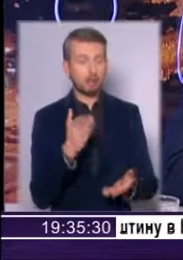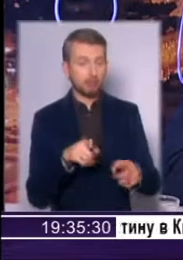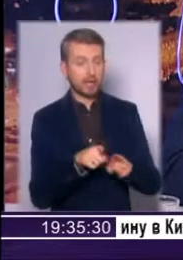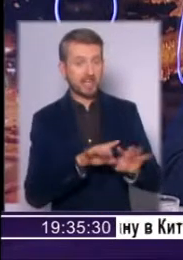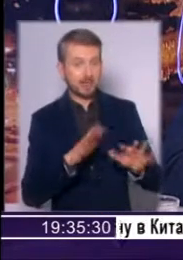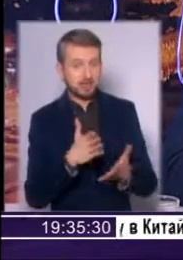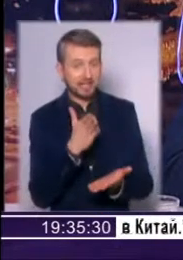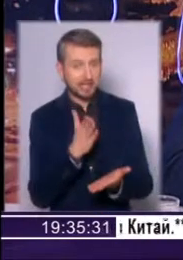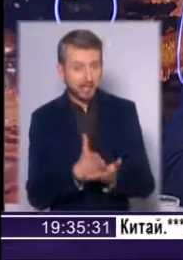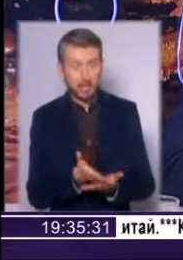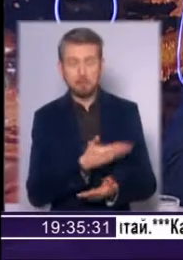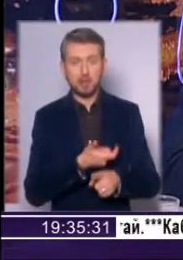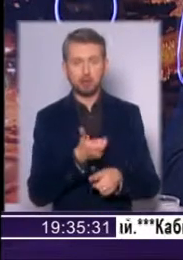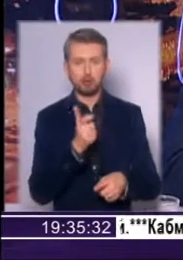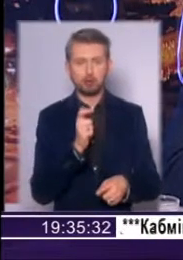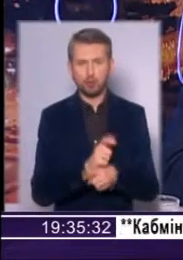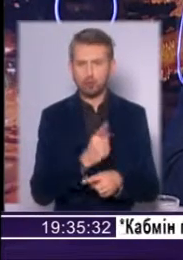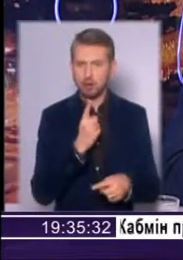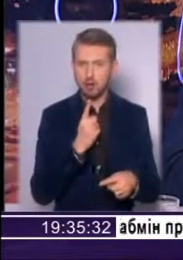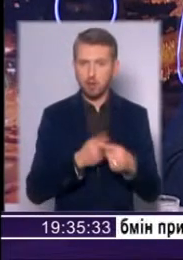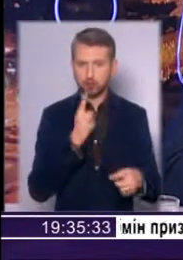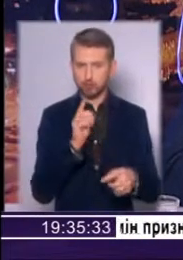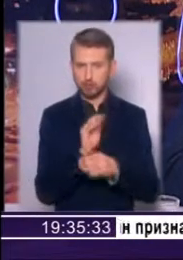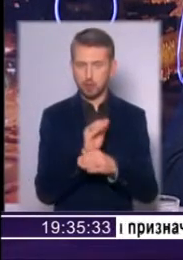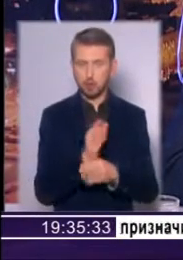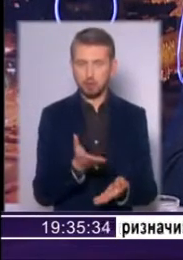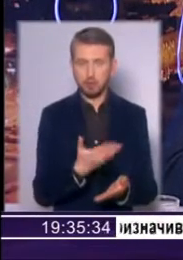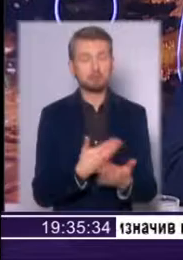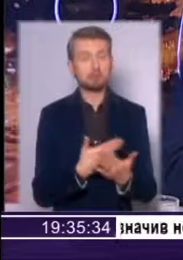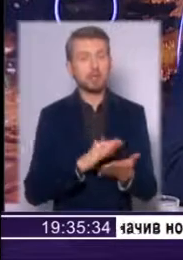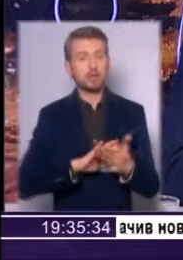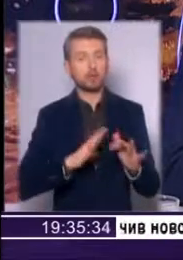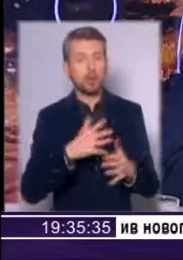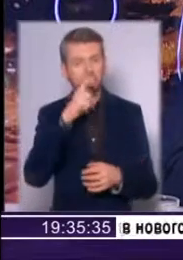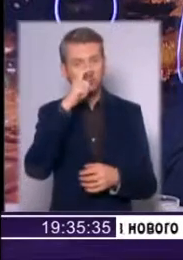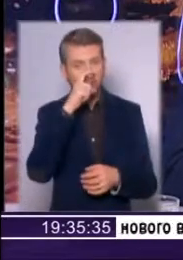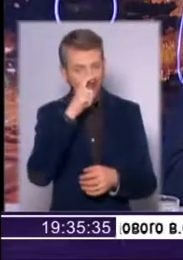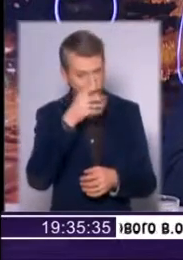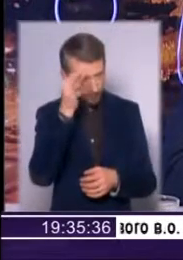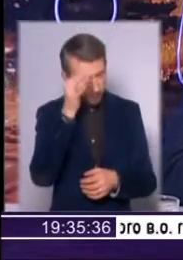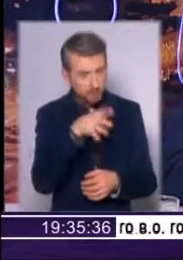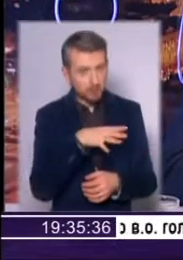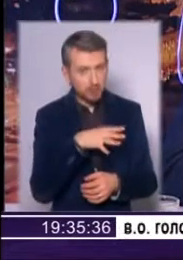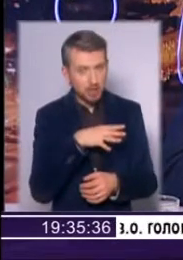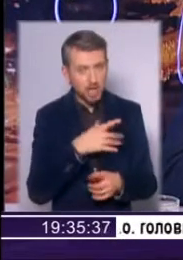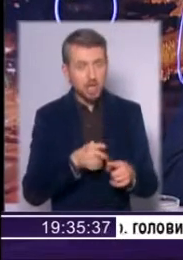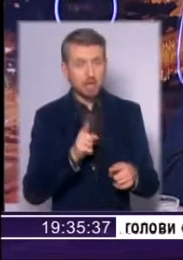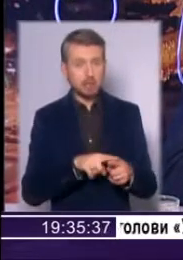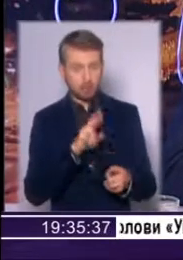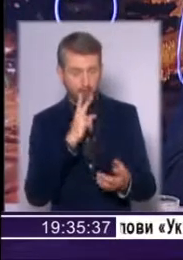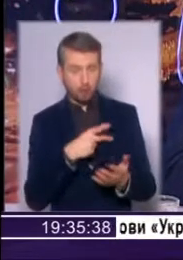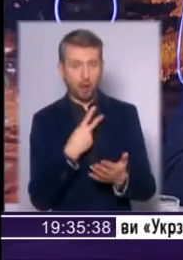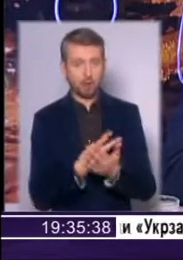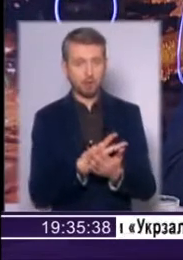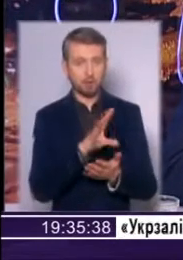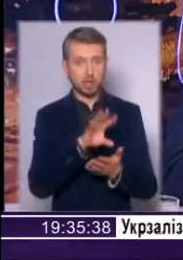ми, звісно, це дуже гостро, різко критикуємо. От, до речі, ситуація в Броварах, пам'ятаєте, да, яка була? Звичайно. Тобто це як проказовий приклад. Тобто